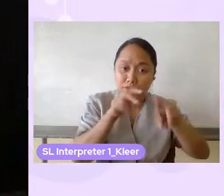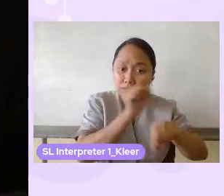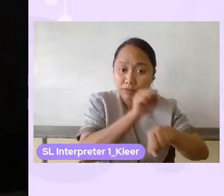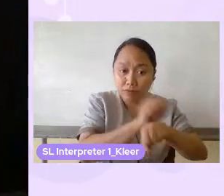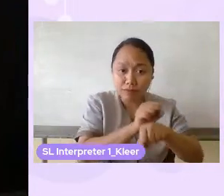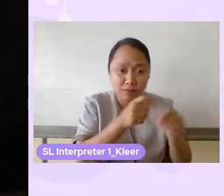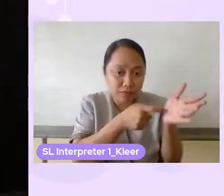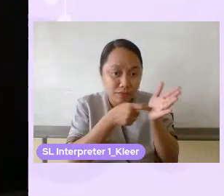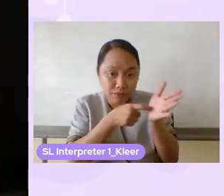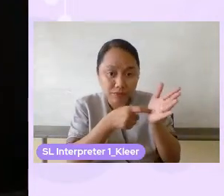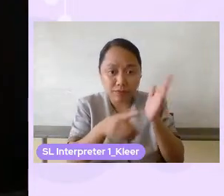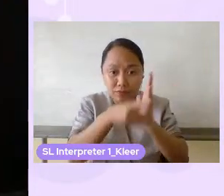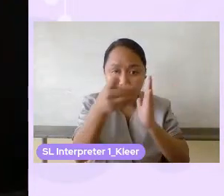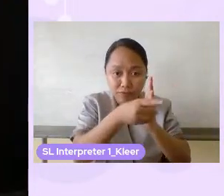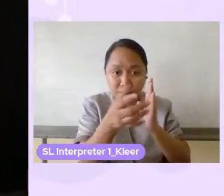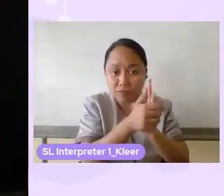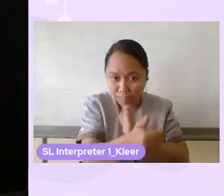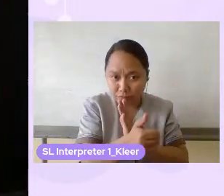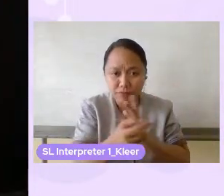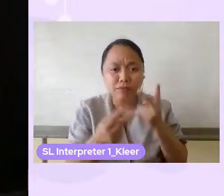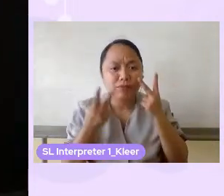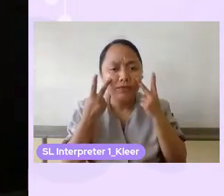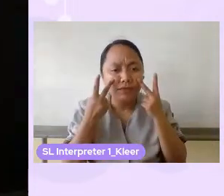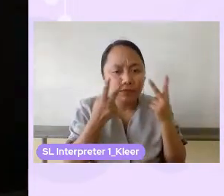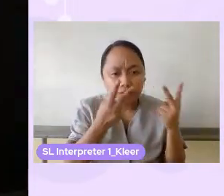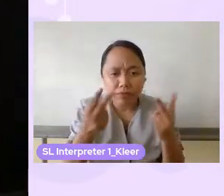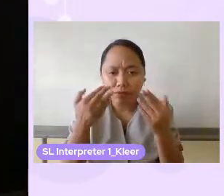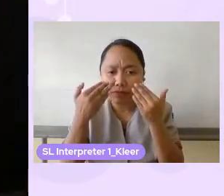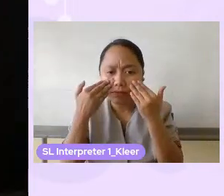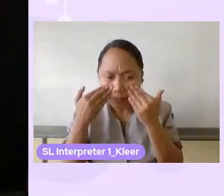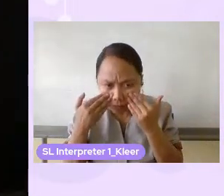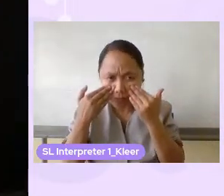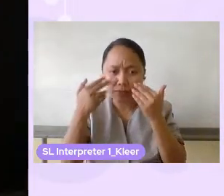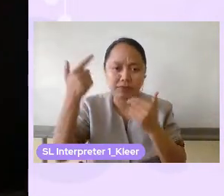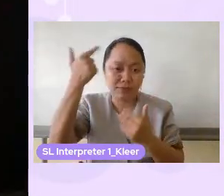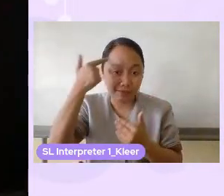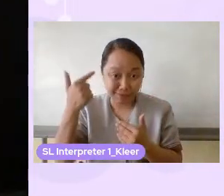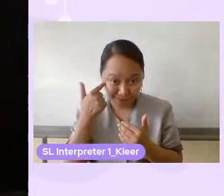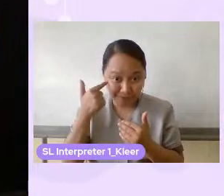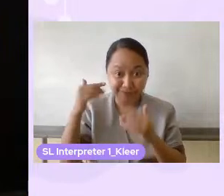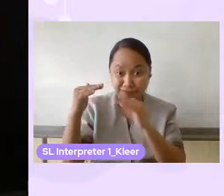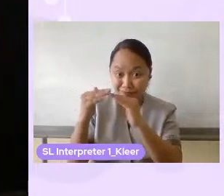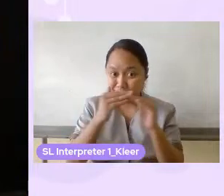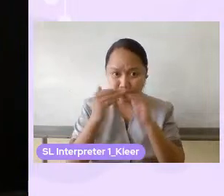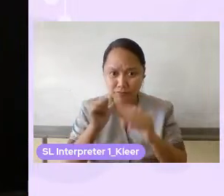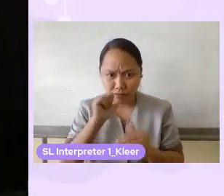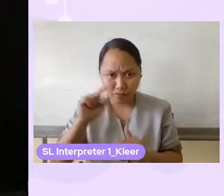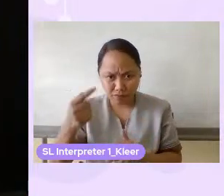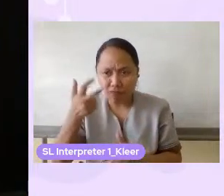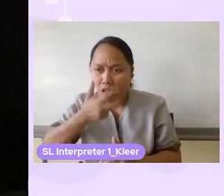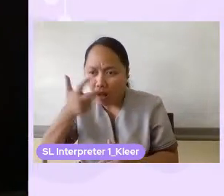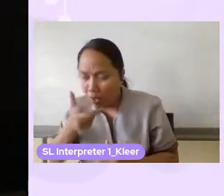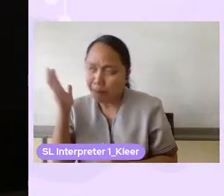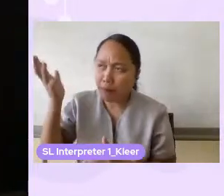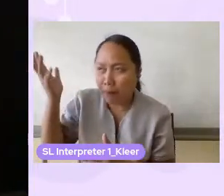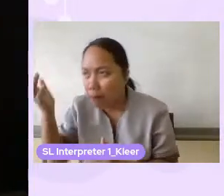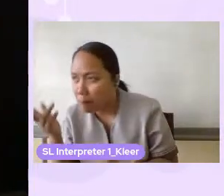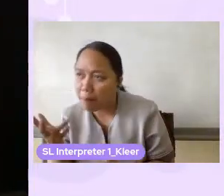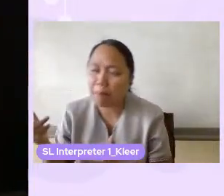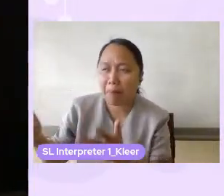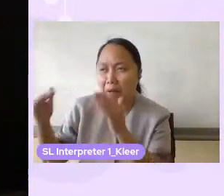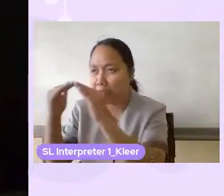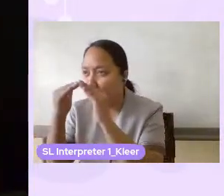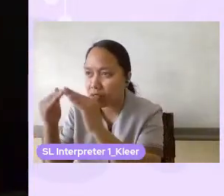skills, mas makikita natin yung sinasabi nating gender equality. Hindi lang sa salita, kundi talaga sa actual